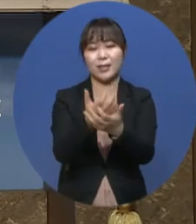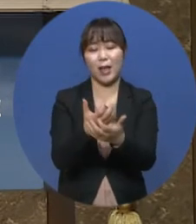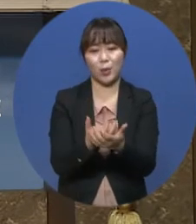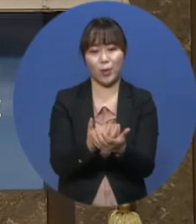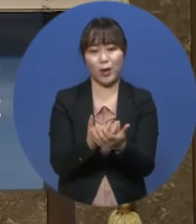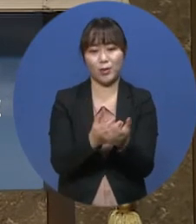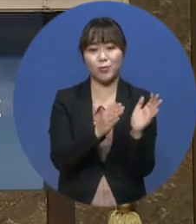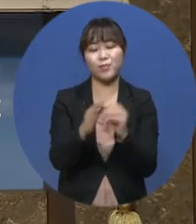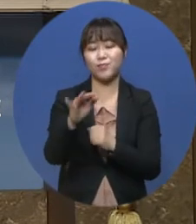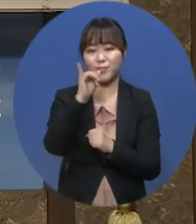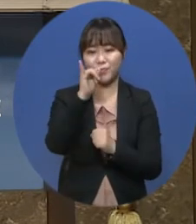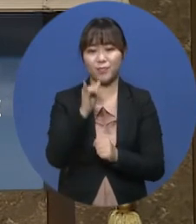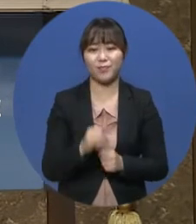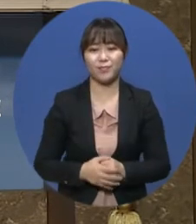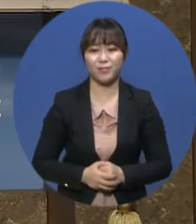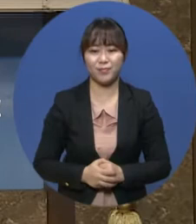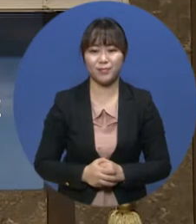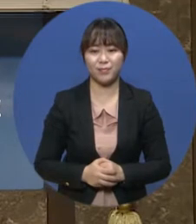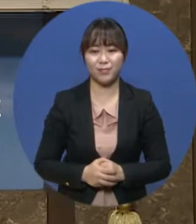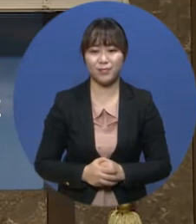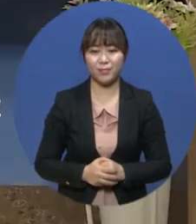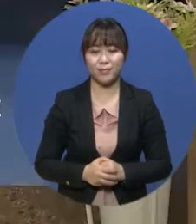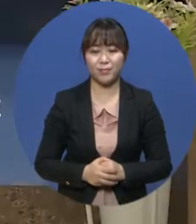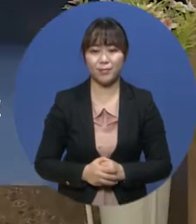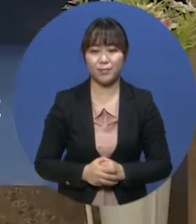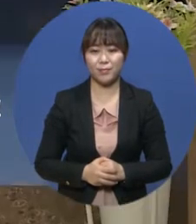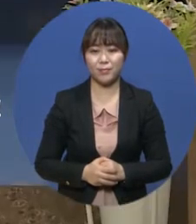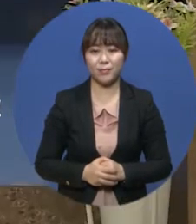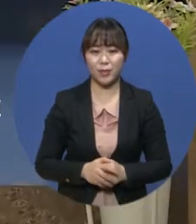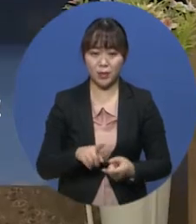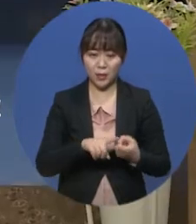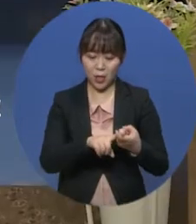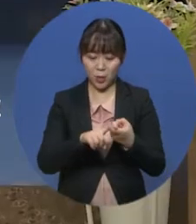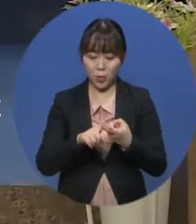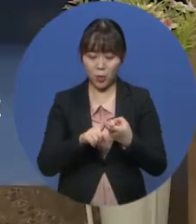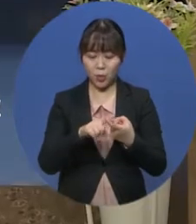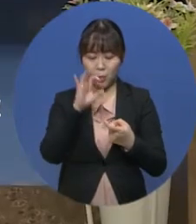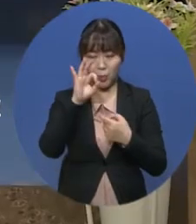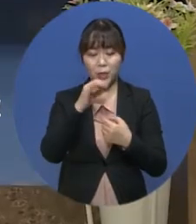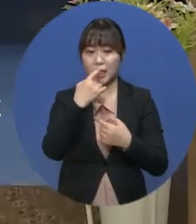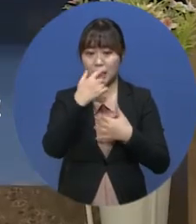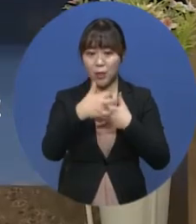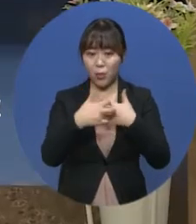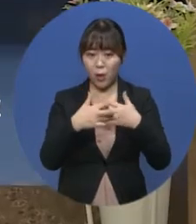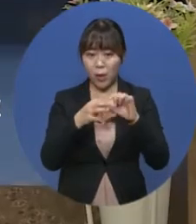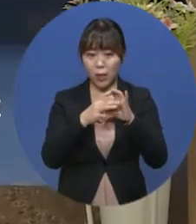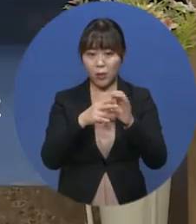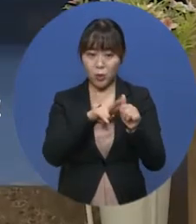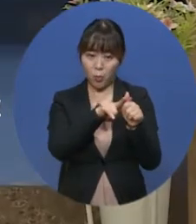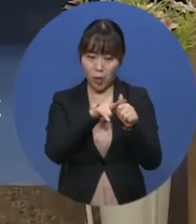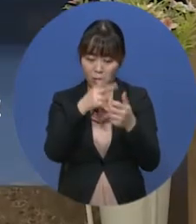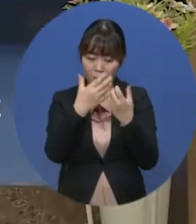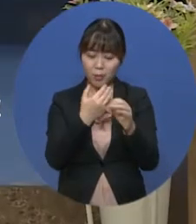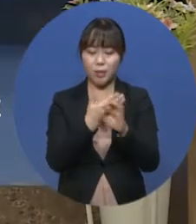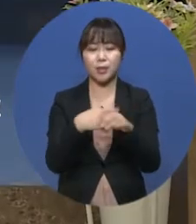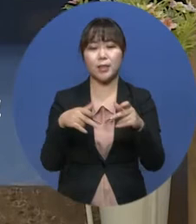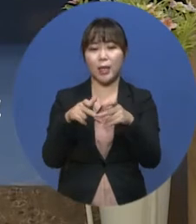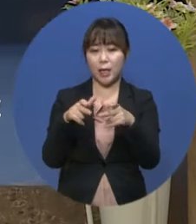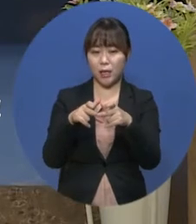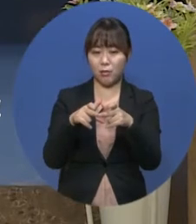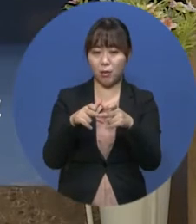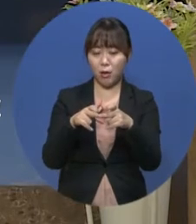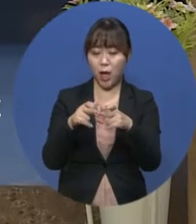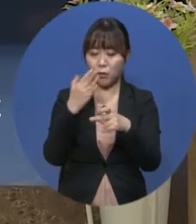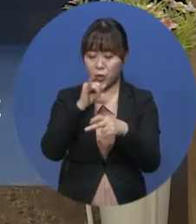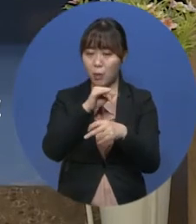자료가 제공이 되고 있어 어 이제 그의 네트워크에 인을 치과 정보가 예를 들면 이제 장애인이 접근할